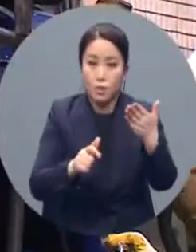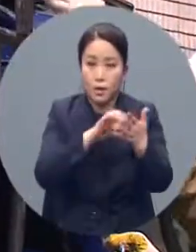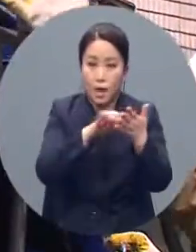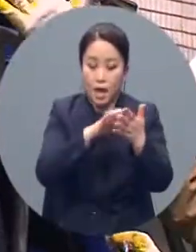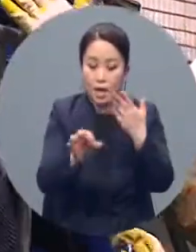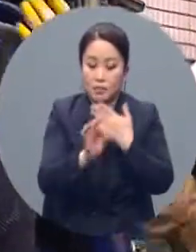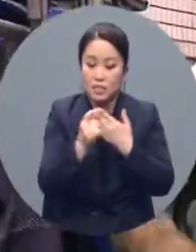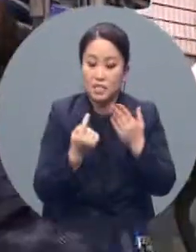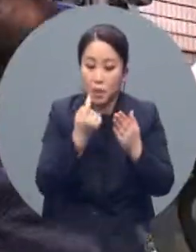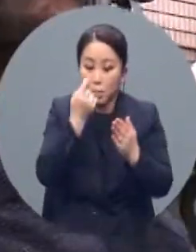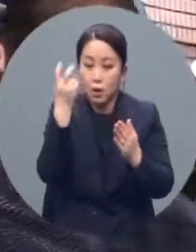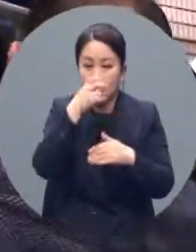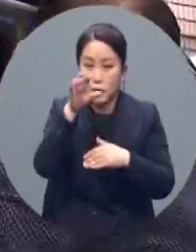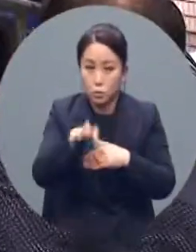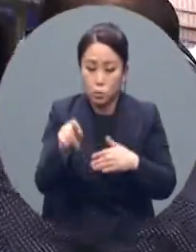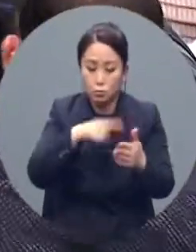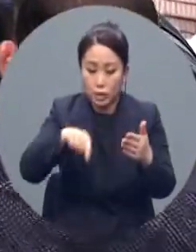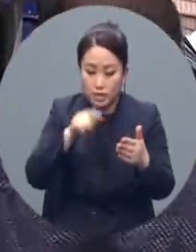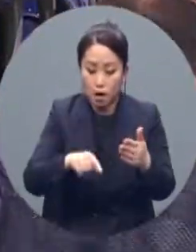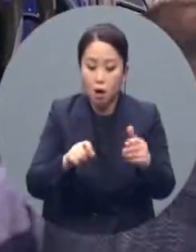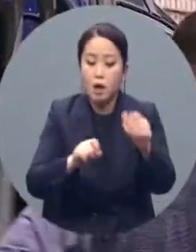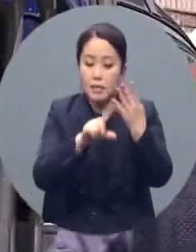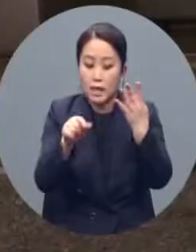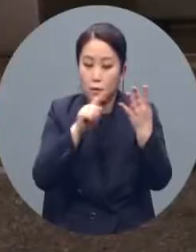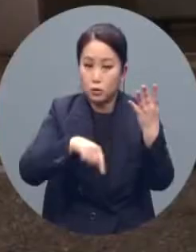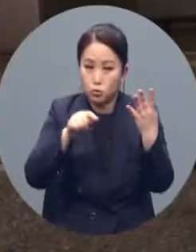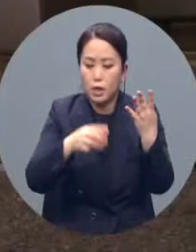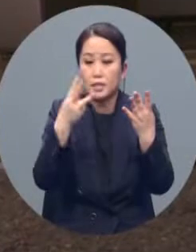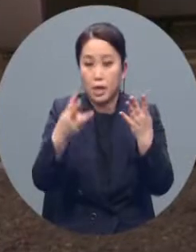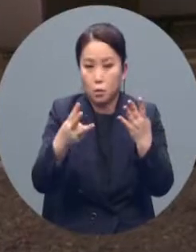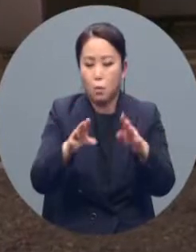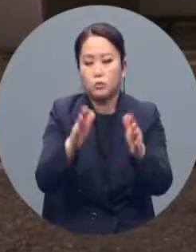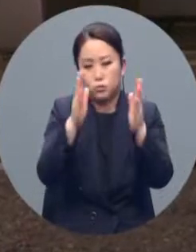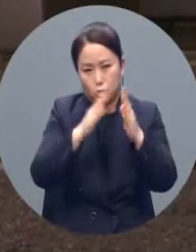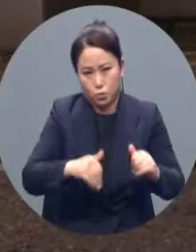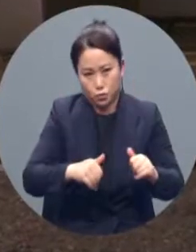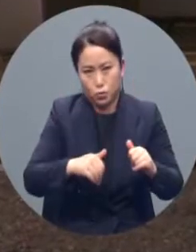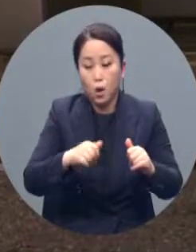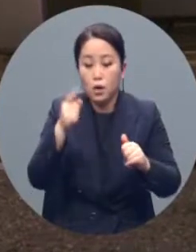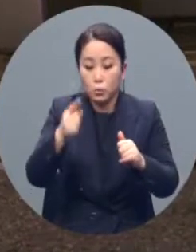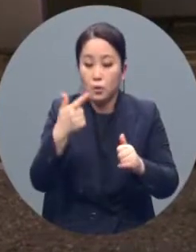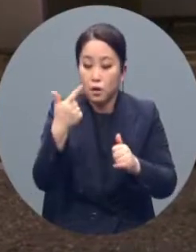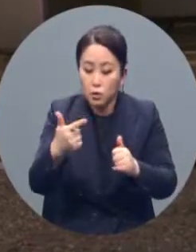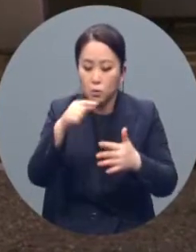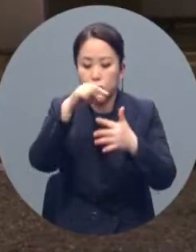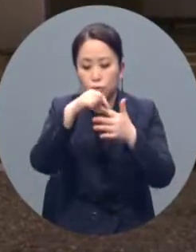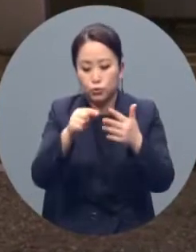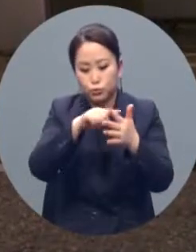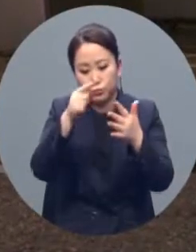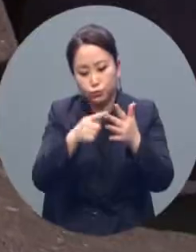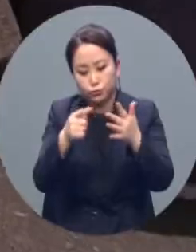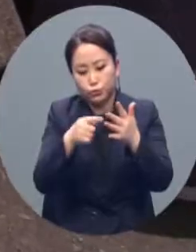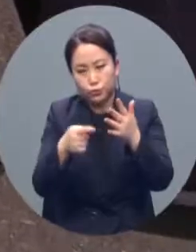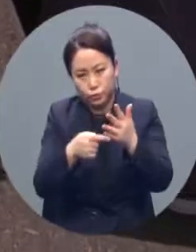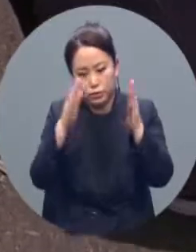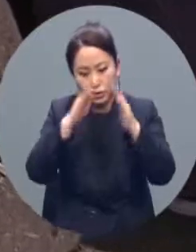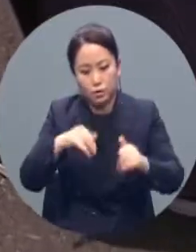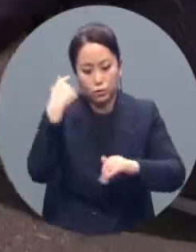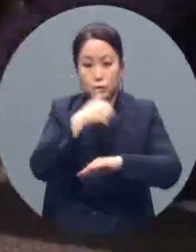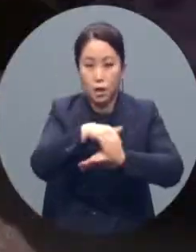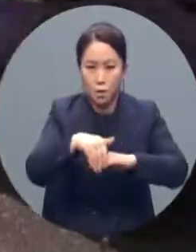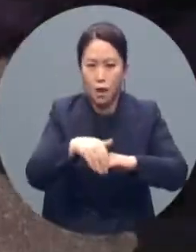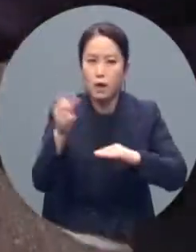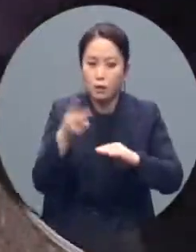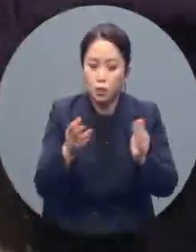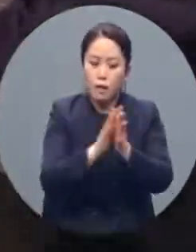가운데 3곳이 이달 중에 철수하고 나머지 6곳은 순차적으로 철거됩니다. 한때 북새통을